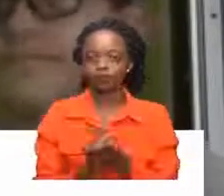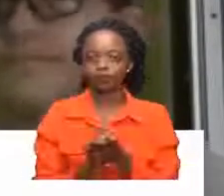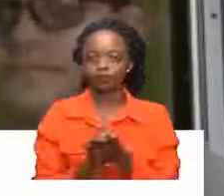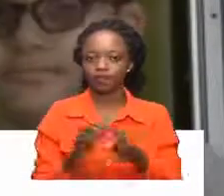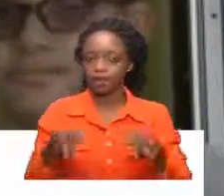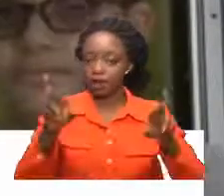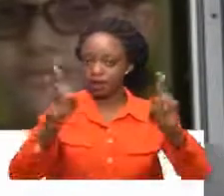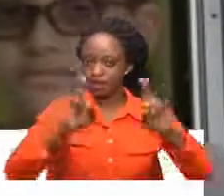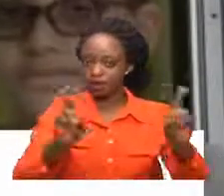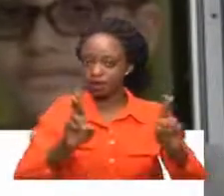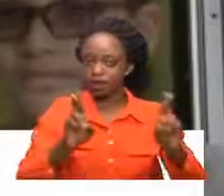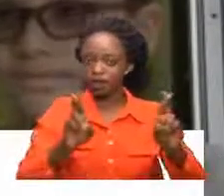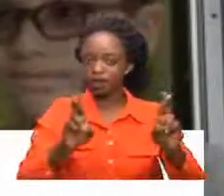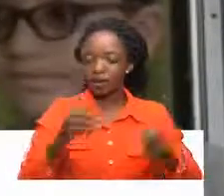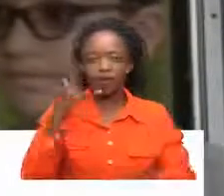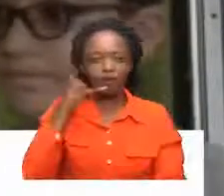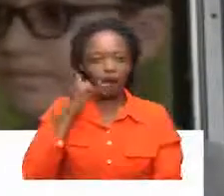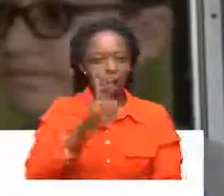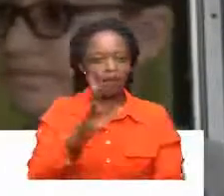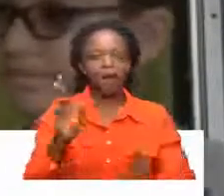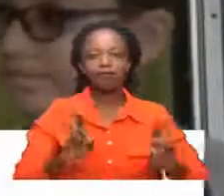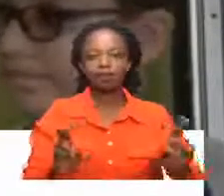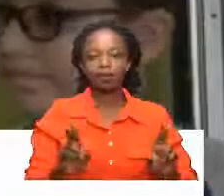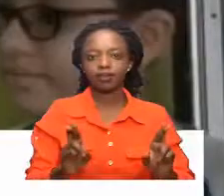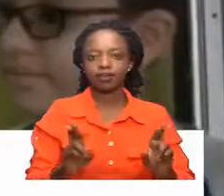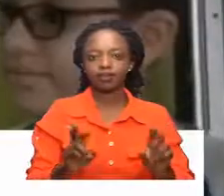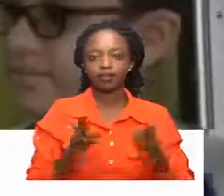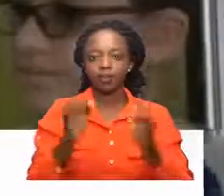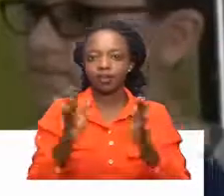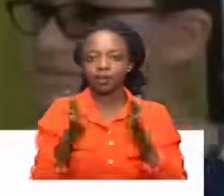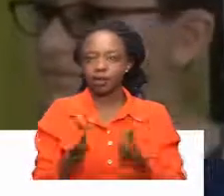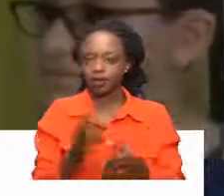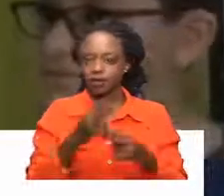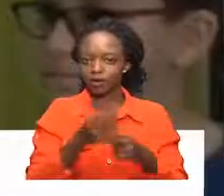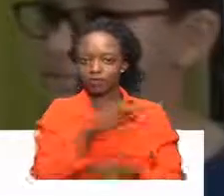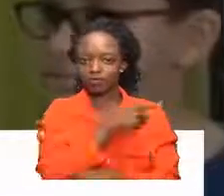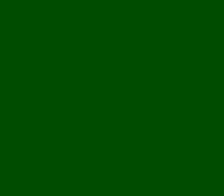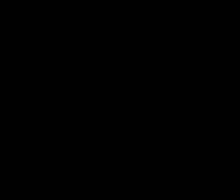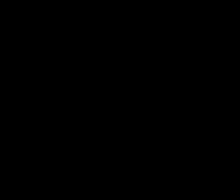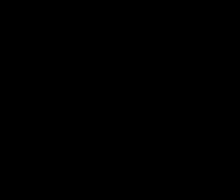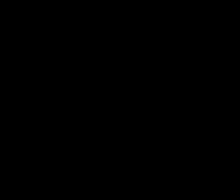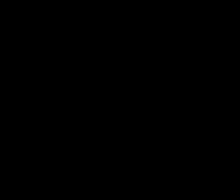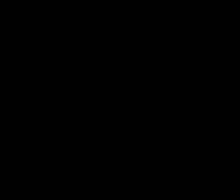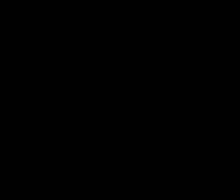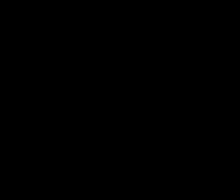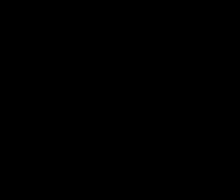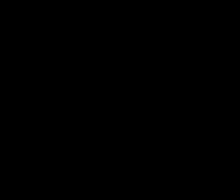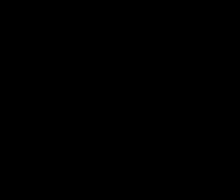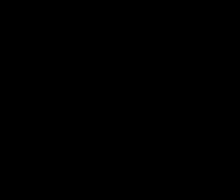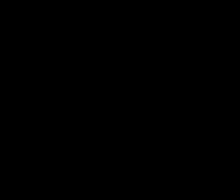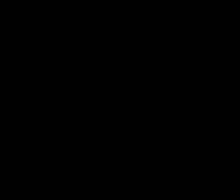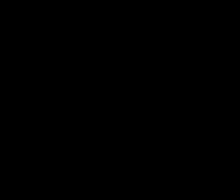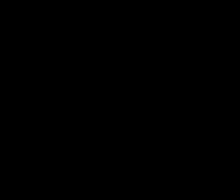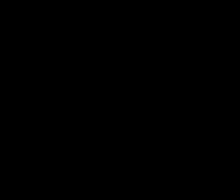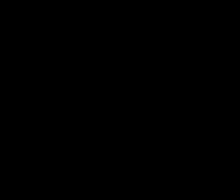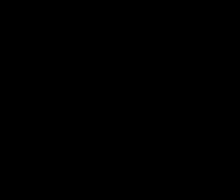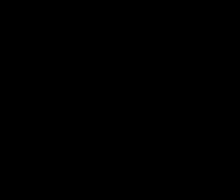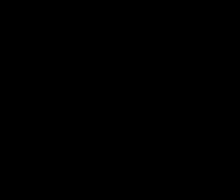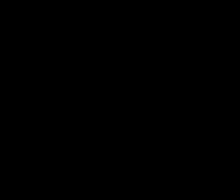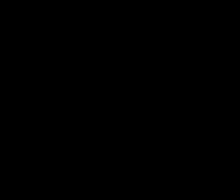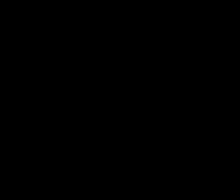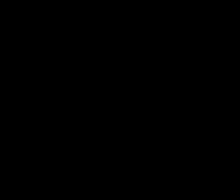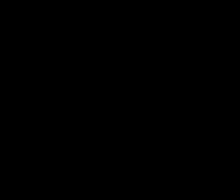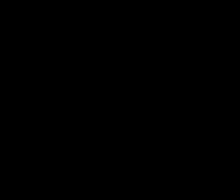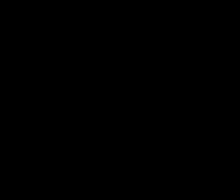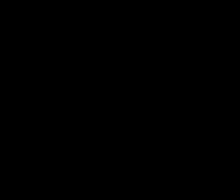tayari kwenye simu yako. Mie nimesha download zangu tayari kuziwekea katika simu yangu ya rununu